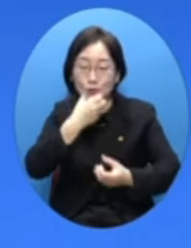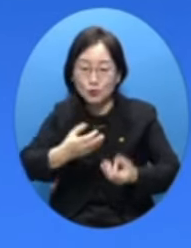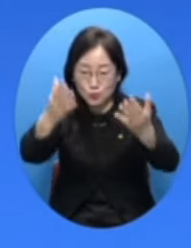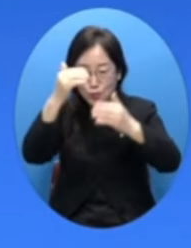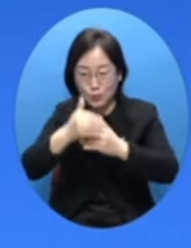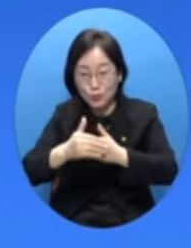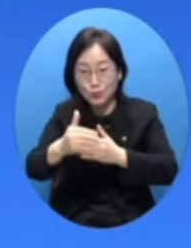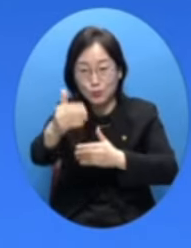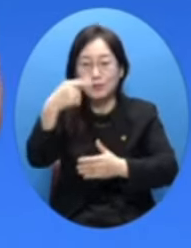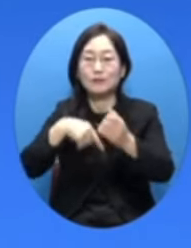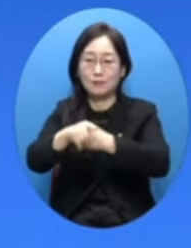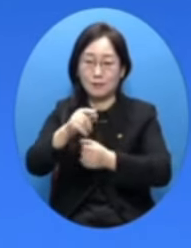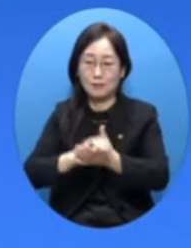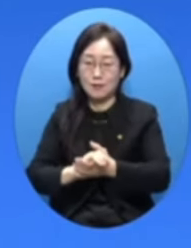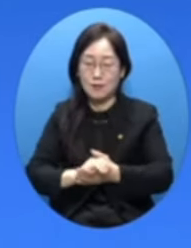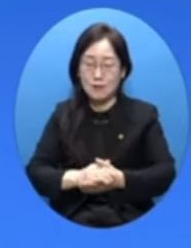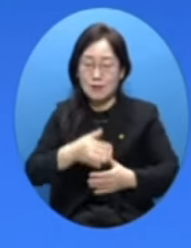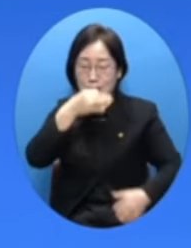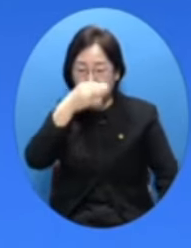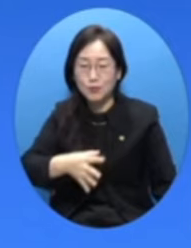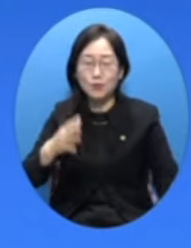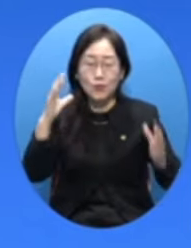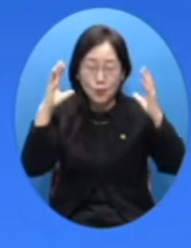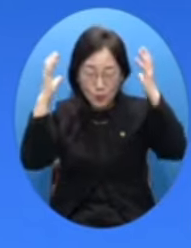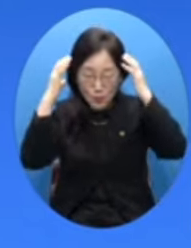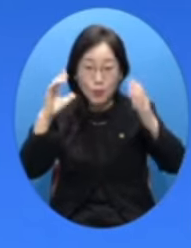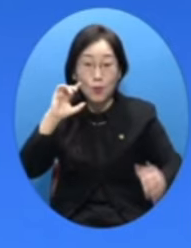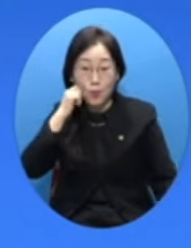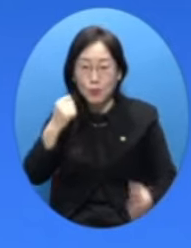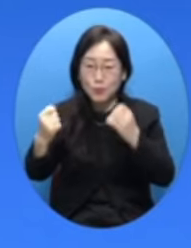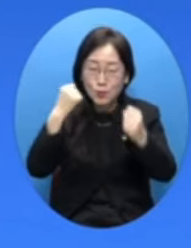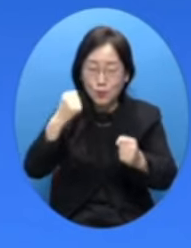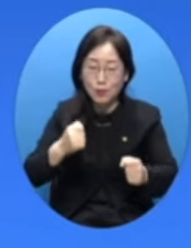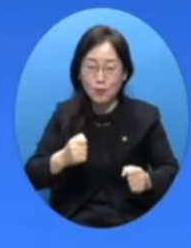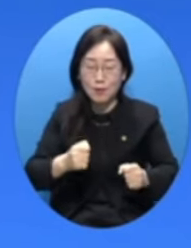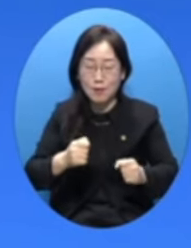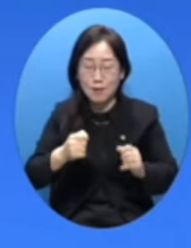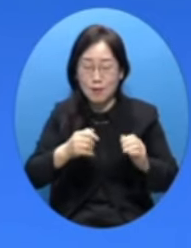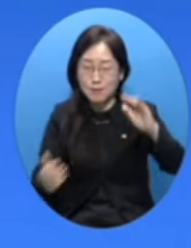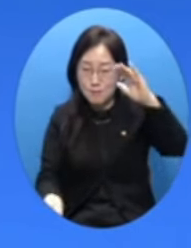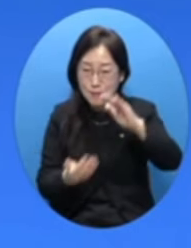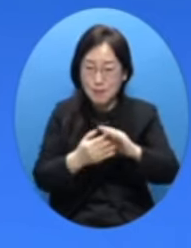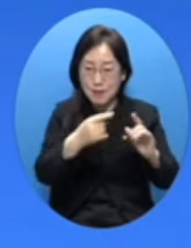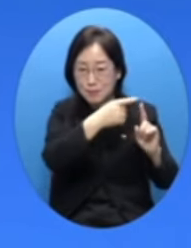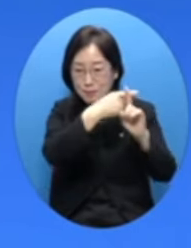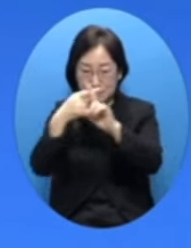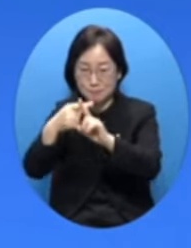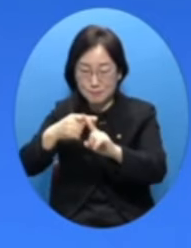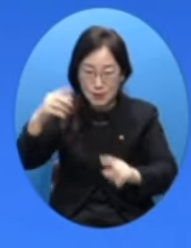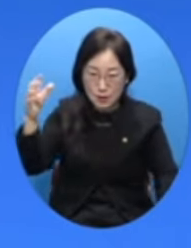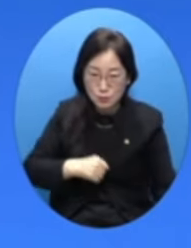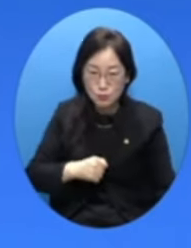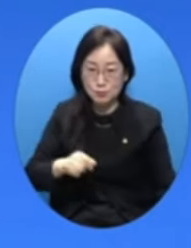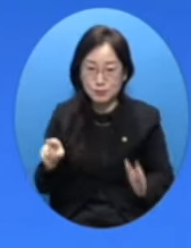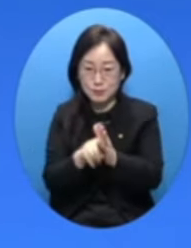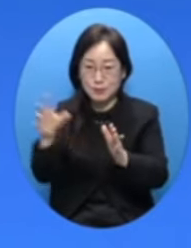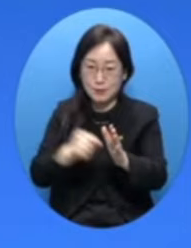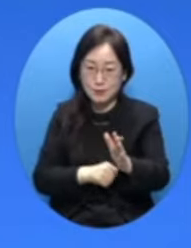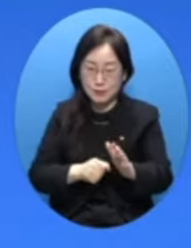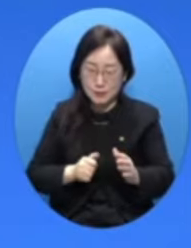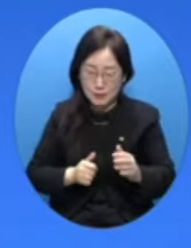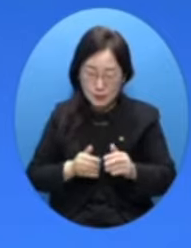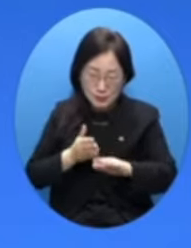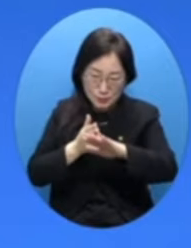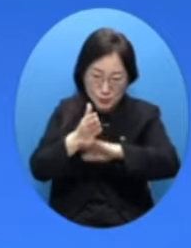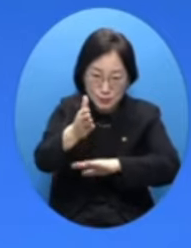것입니다. 그 과정이 힘들고 어렵지만은 절대 우리의 믿음으로 헤쳐나갈 때 하나님께서 우리에게 큰 은혜를 부어